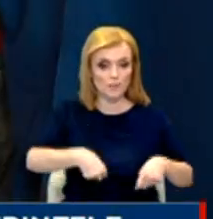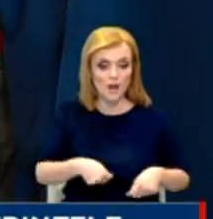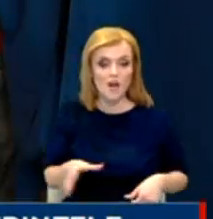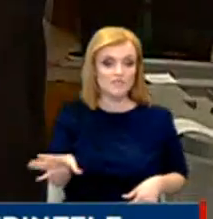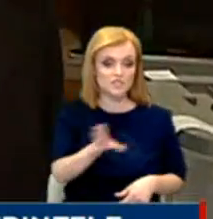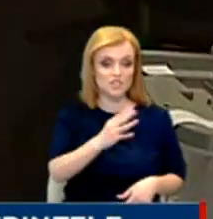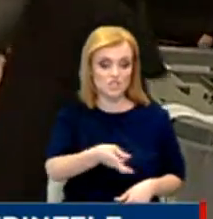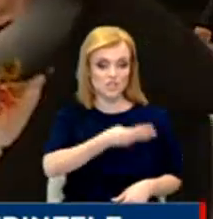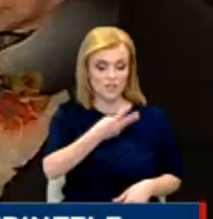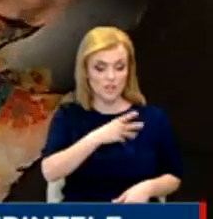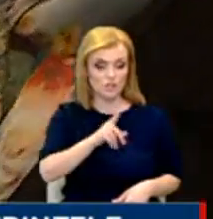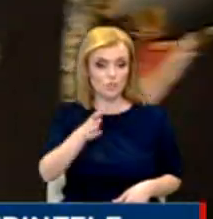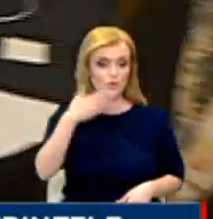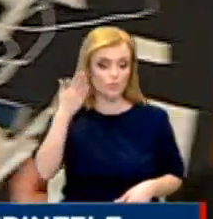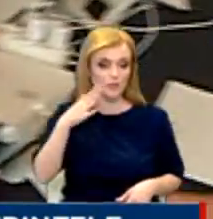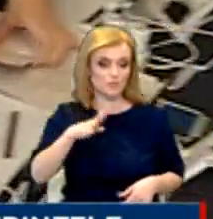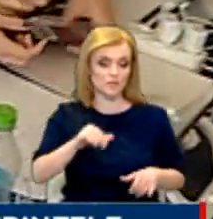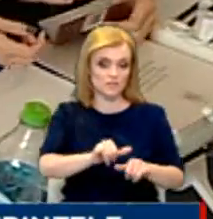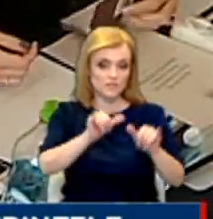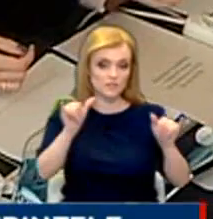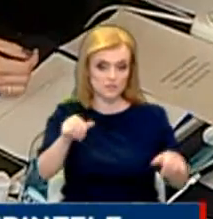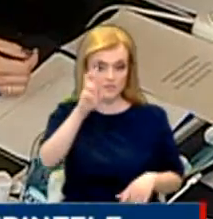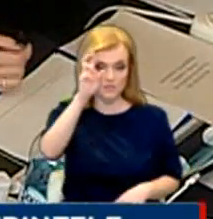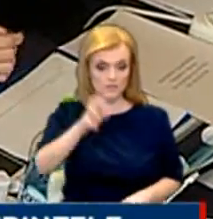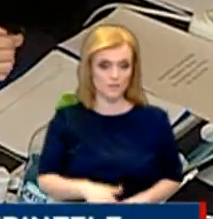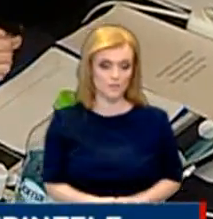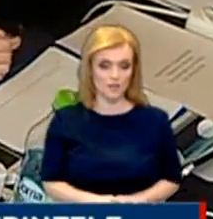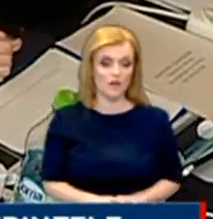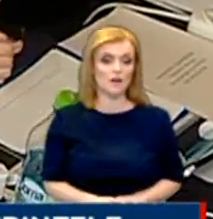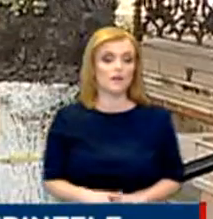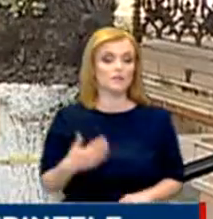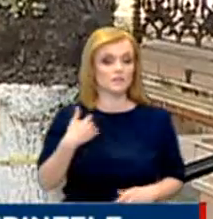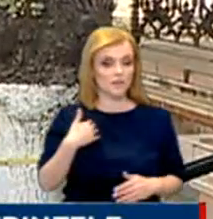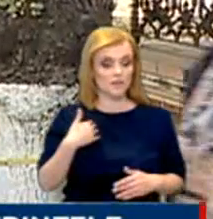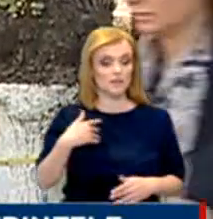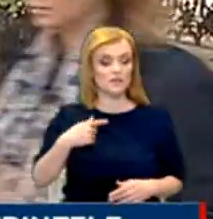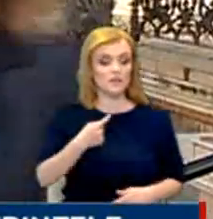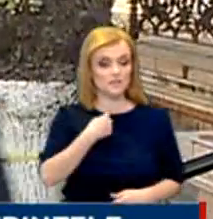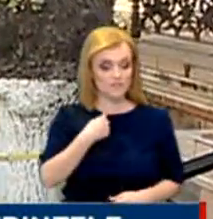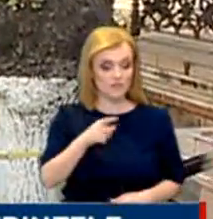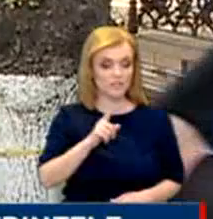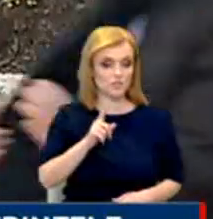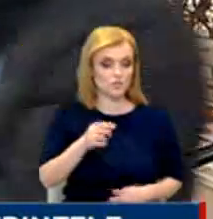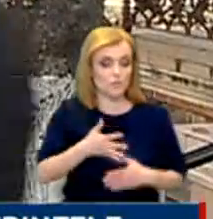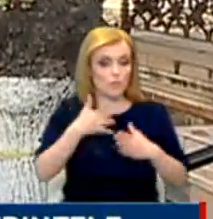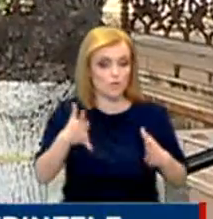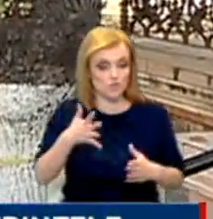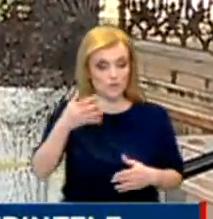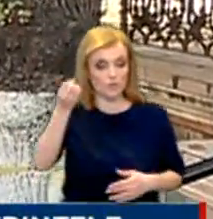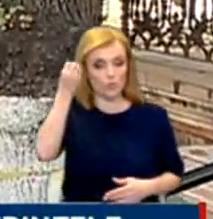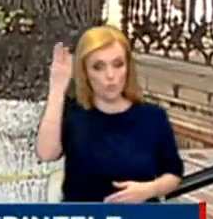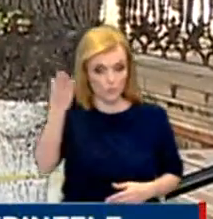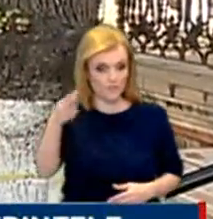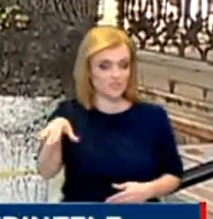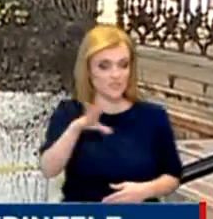doresc o Românie prosperă și europeană. Am votat pentru mai multă înțelepciune din partea politicienilor români, dacă se